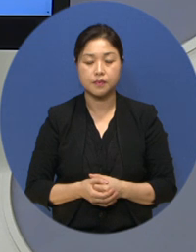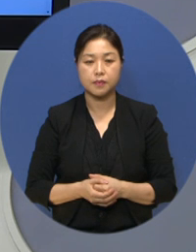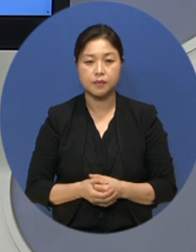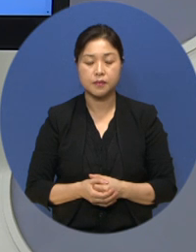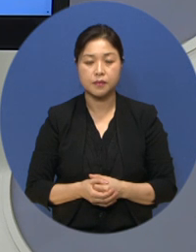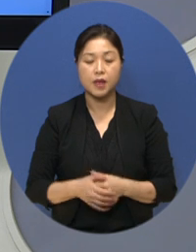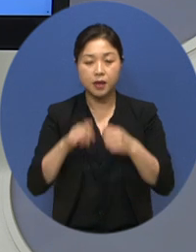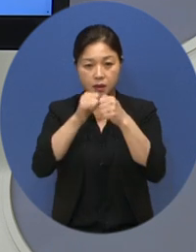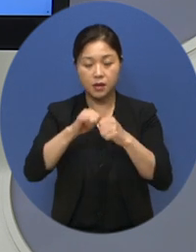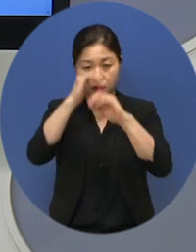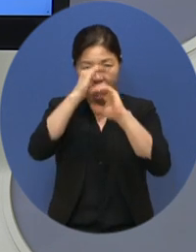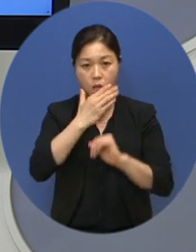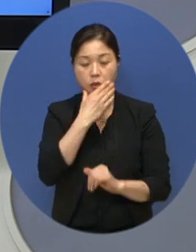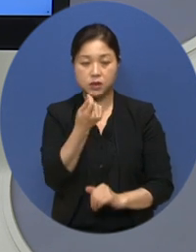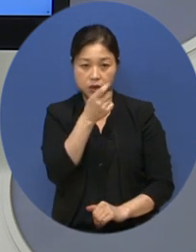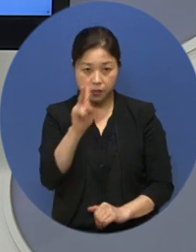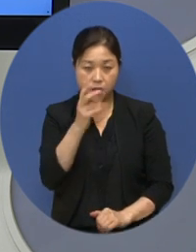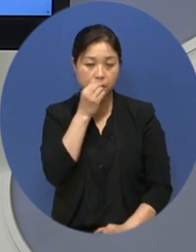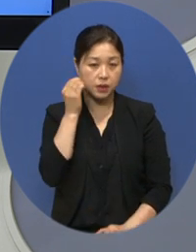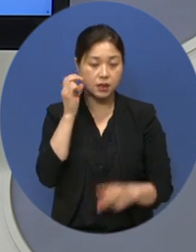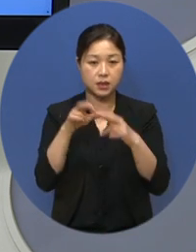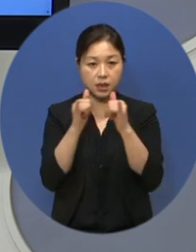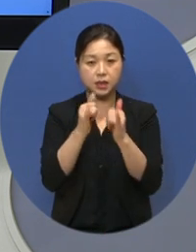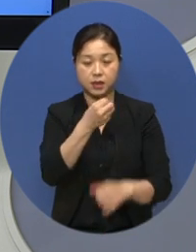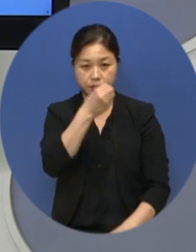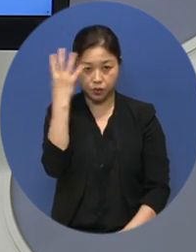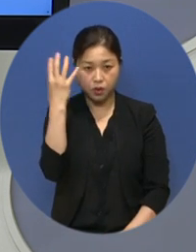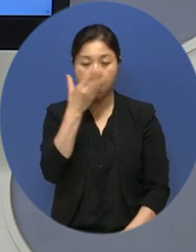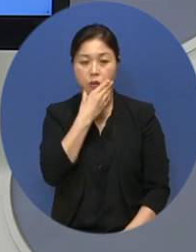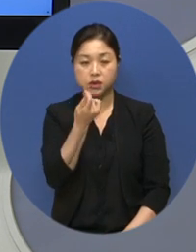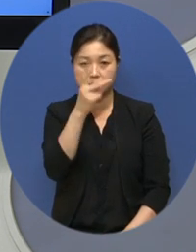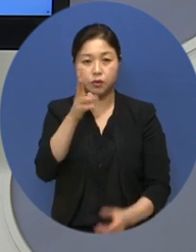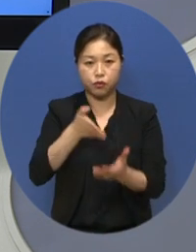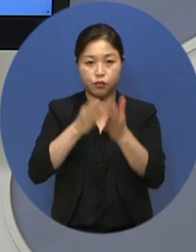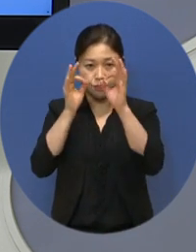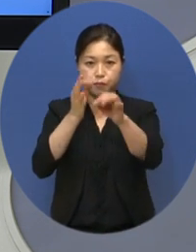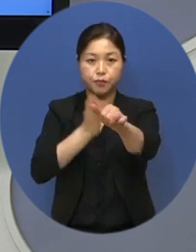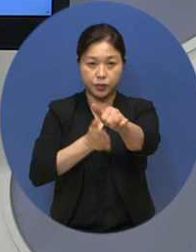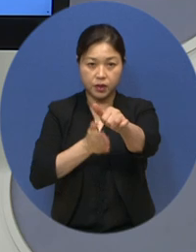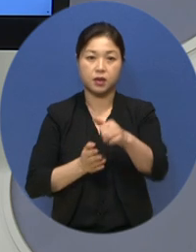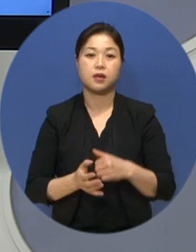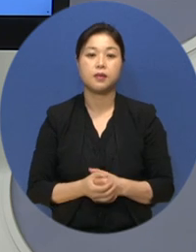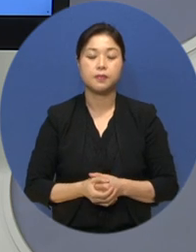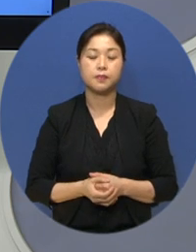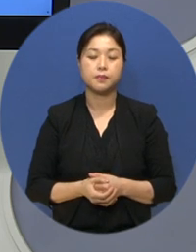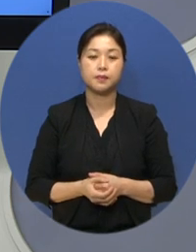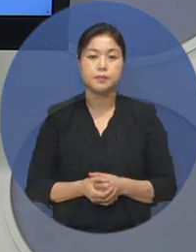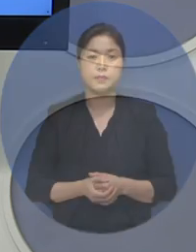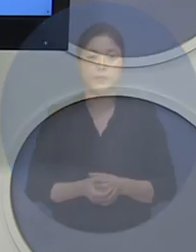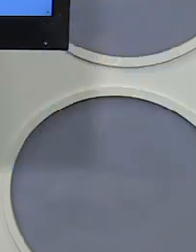이밖에 자세한 사항은 외 편 솜 페이지와 장애인 신문 복시 tv 뉴스를 통해 확인할 수 있습니다